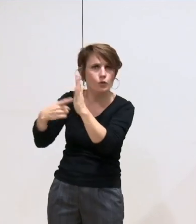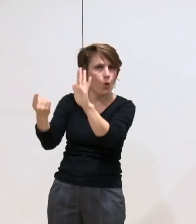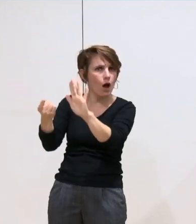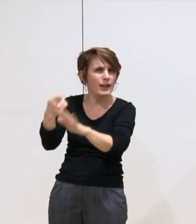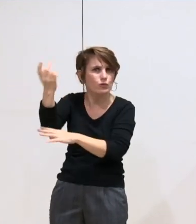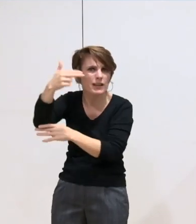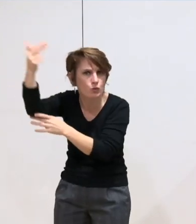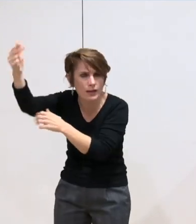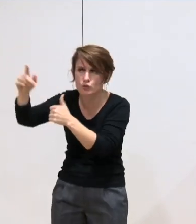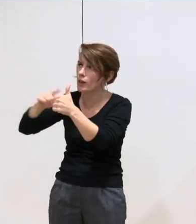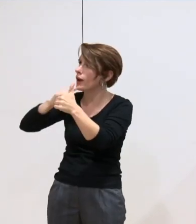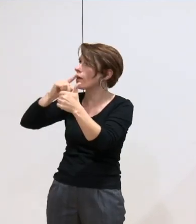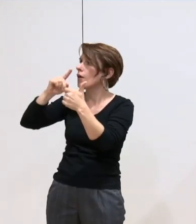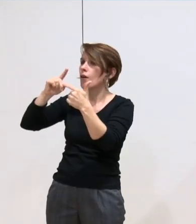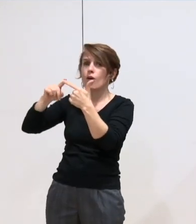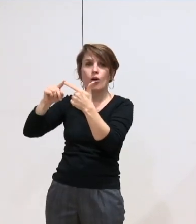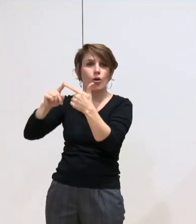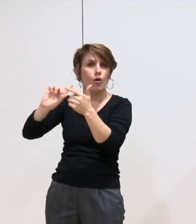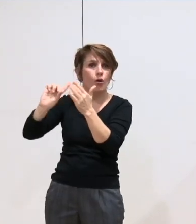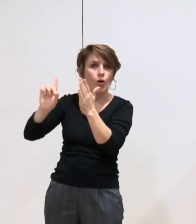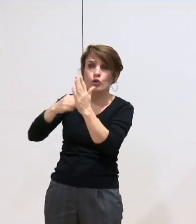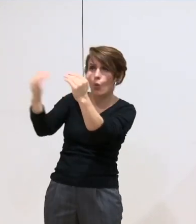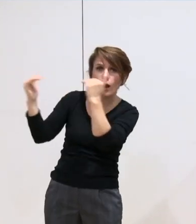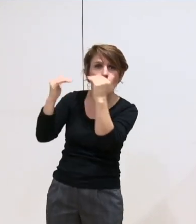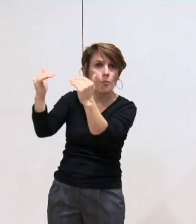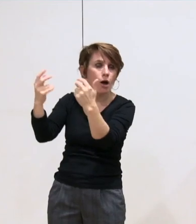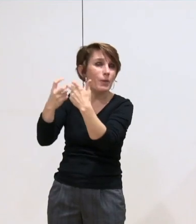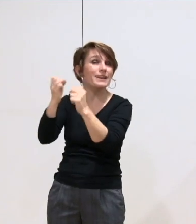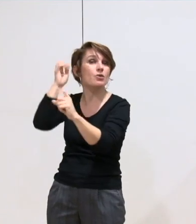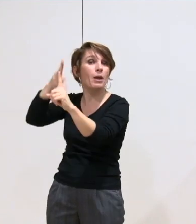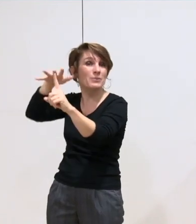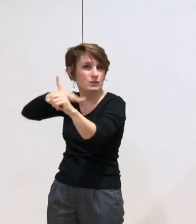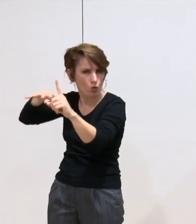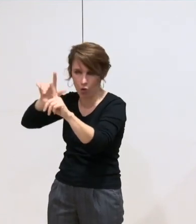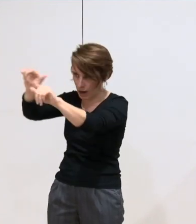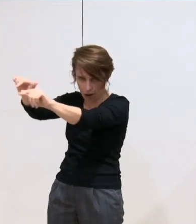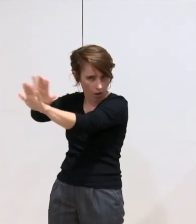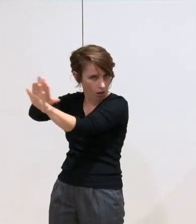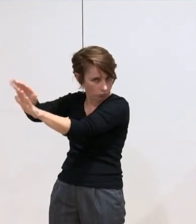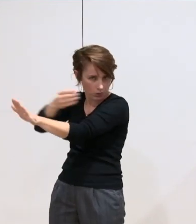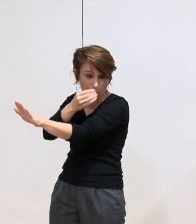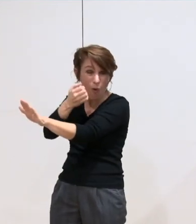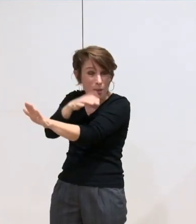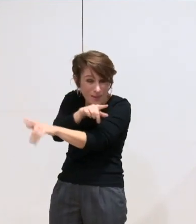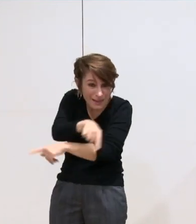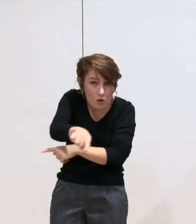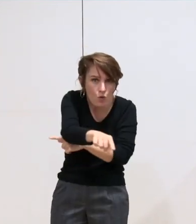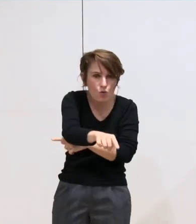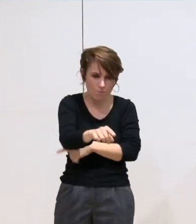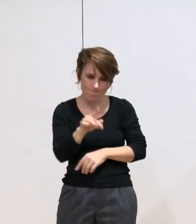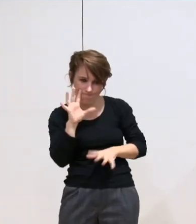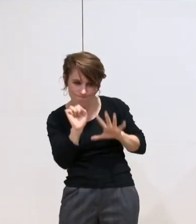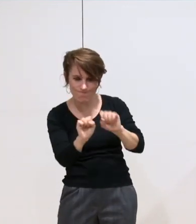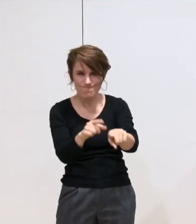nationale, le droit commun que représente par autre exemple la mission locale, ont néanmoins, au vu de leur situation, besoin de